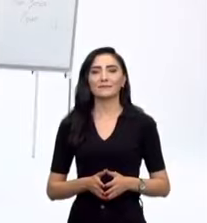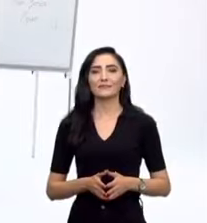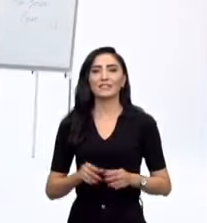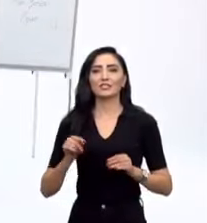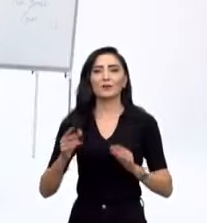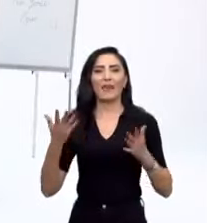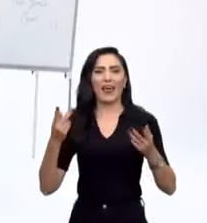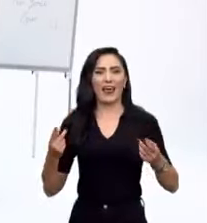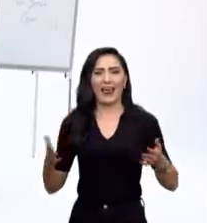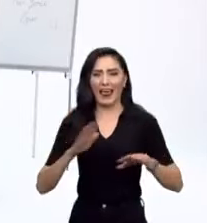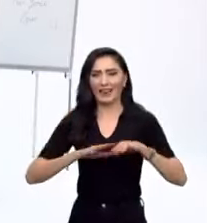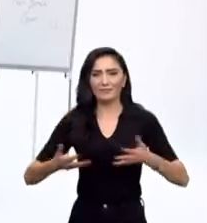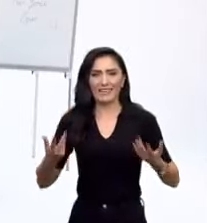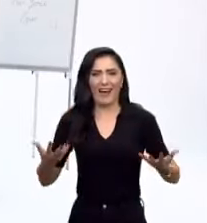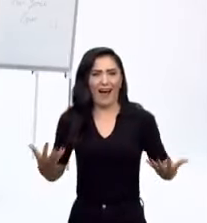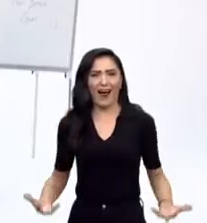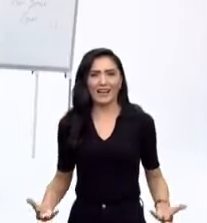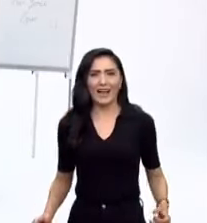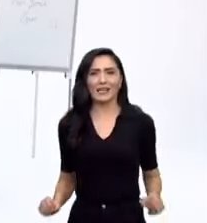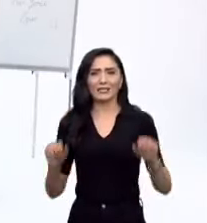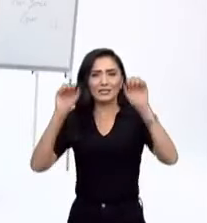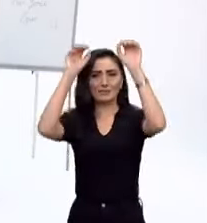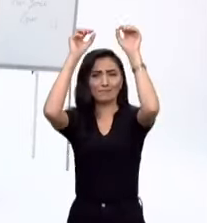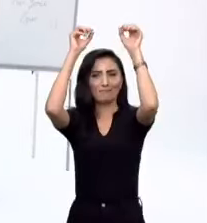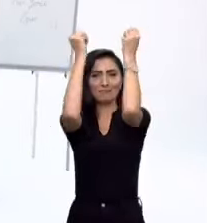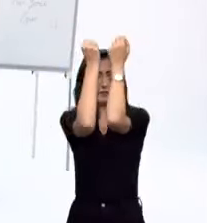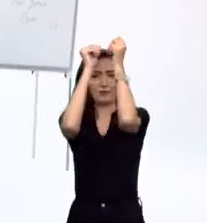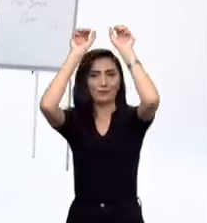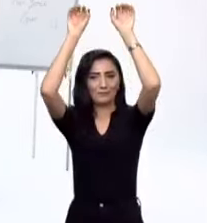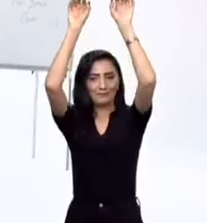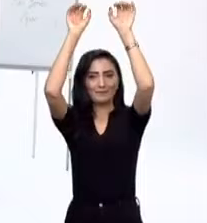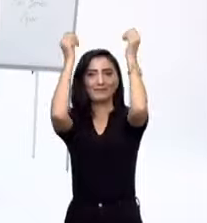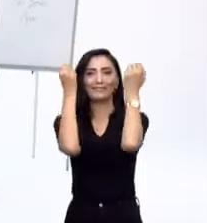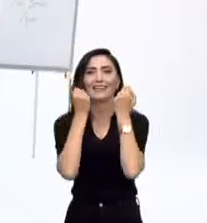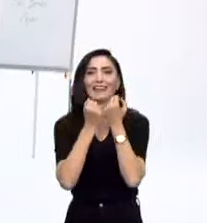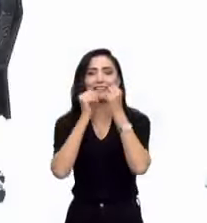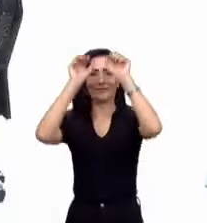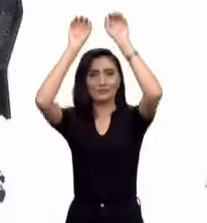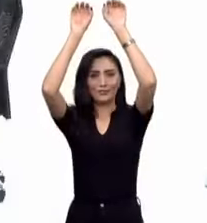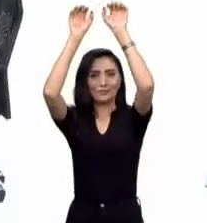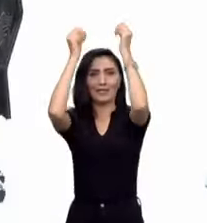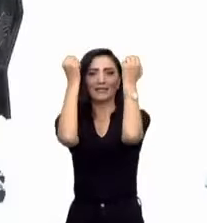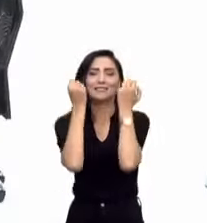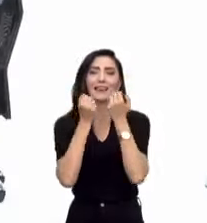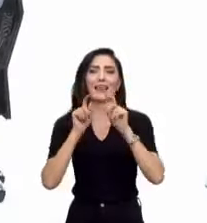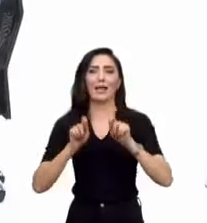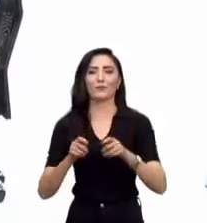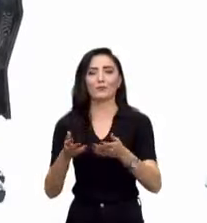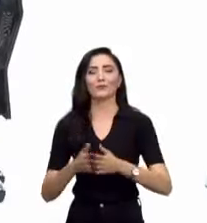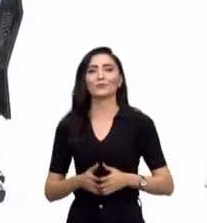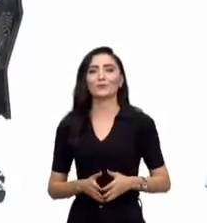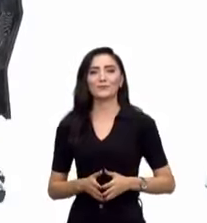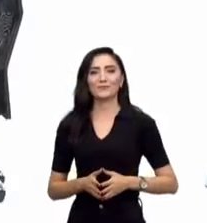Bu kez elimize iki ağırlık alalım. Sırasıyla önce önde dirseklerimizi, ardından yukarıda ellerimizi